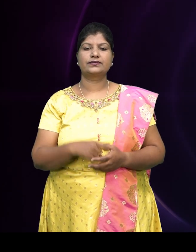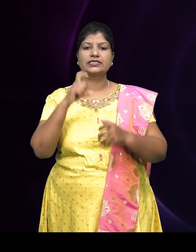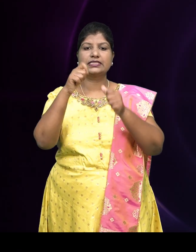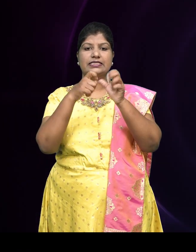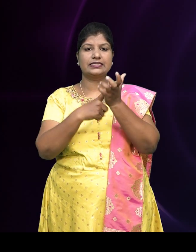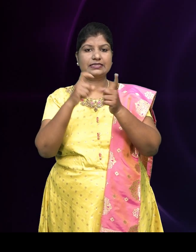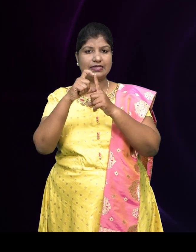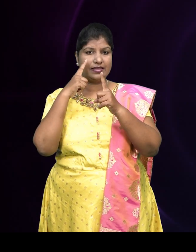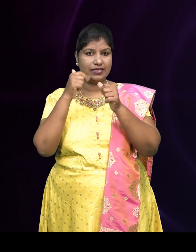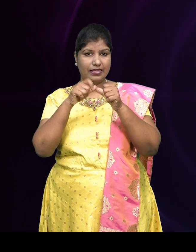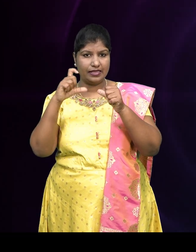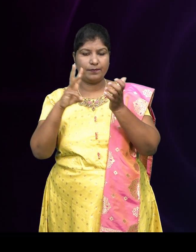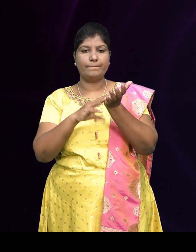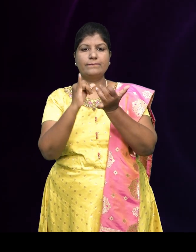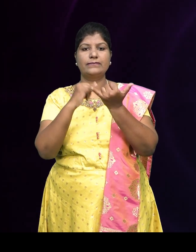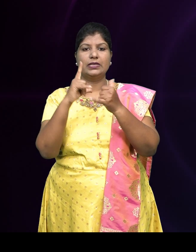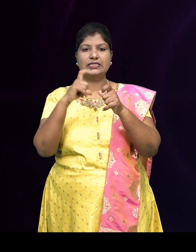हृदयांचे स्नायू.